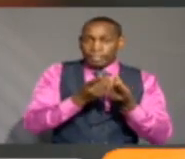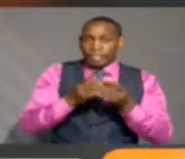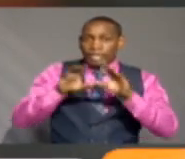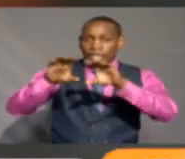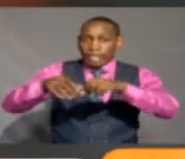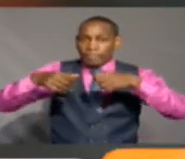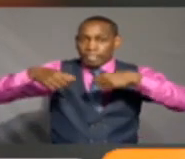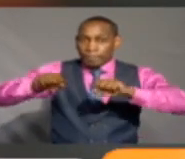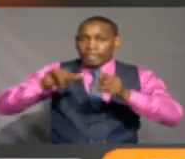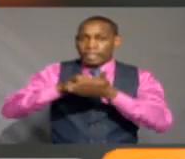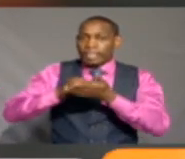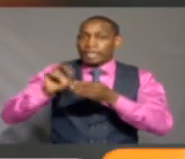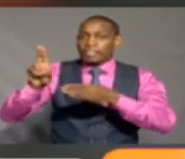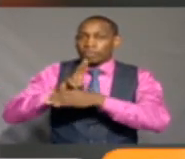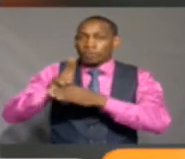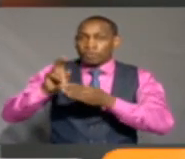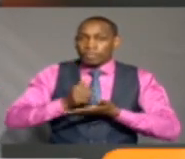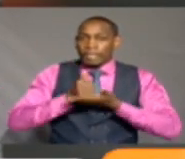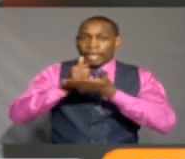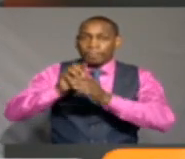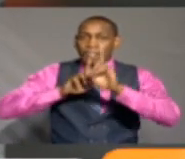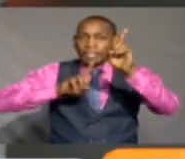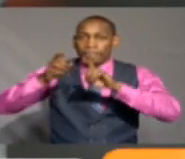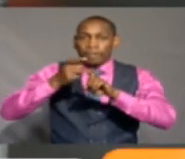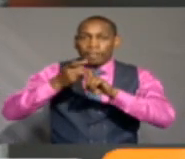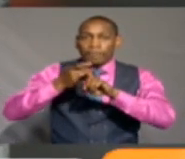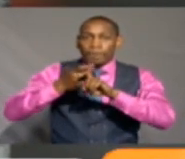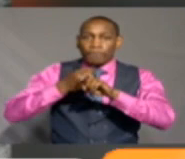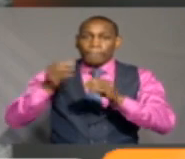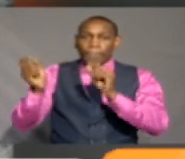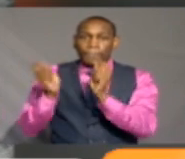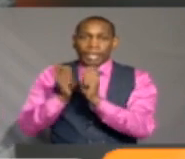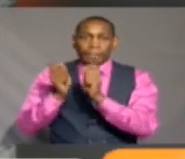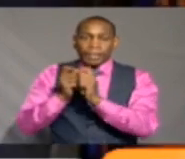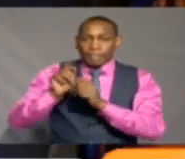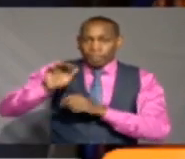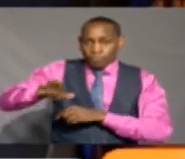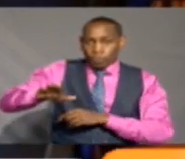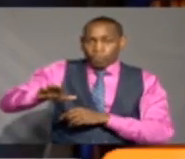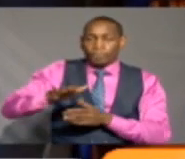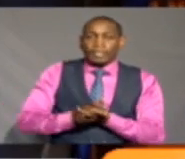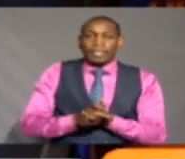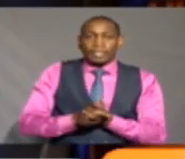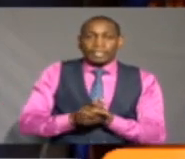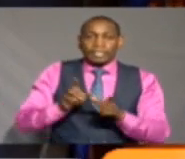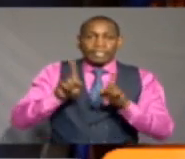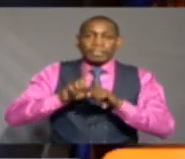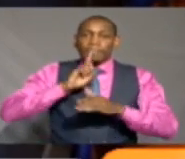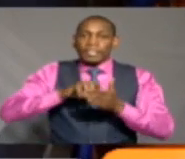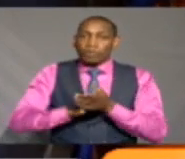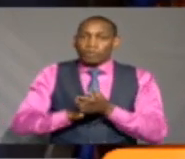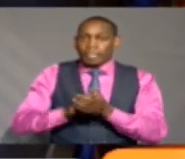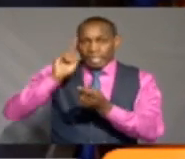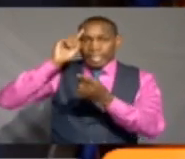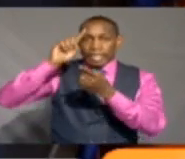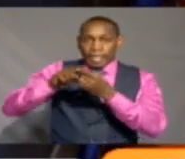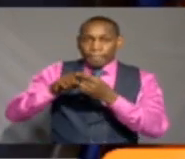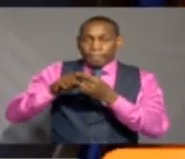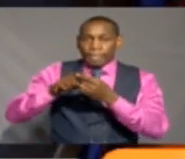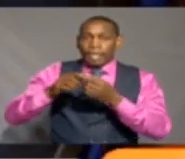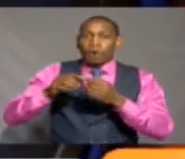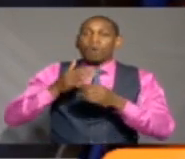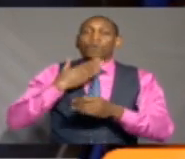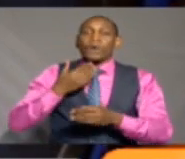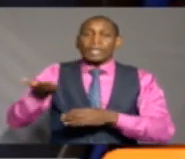yake aliyoitumia kumsaidia kusafiri kutokana na maumivu yake kwenye mguu. Anaongeza kuwa juhudi zake za kurudishwa pikipiki